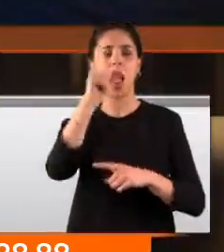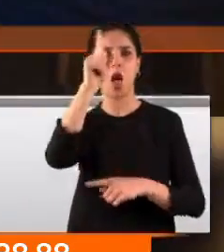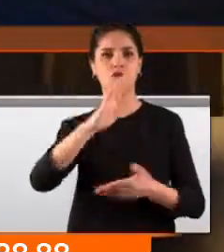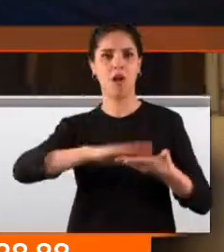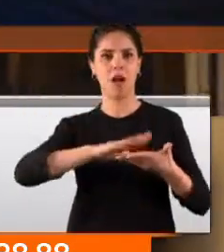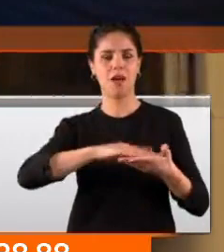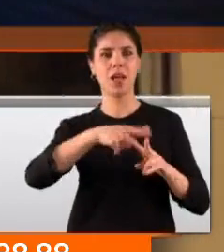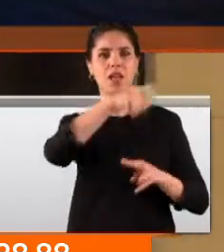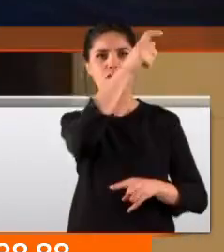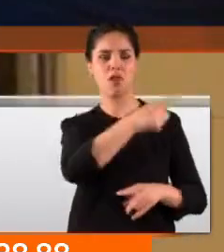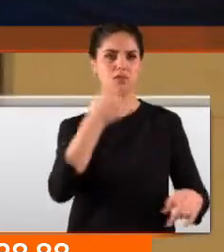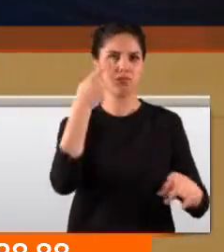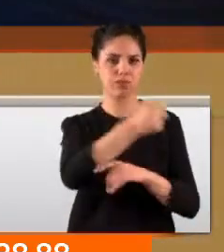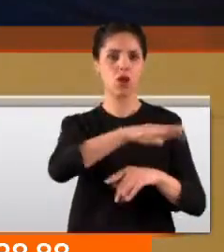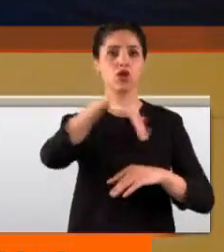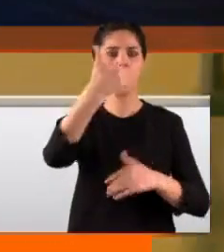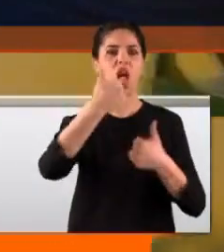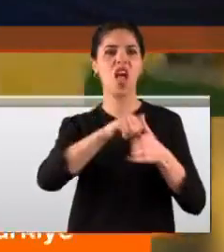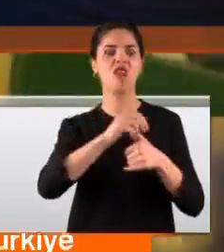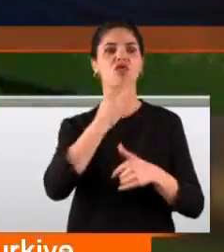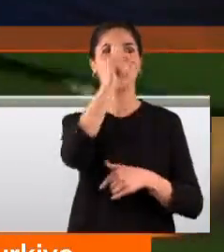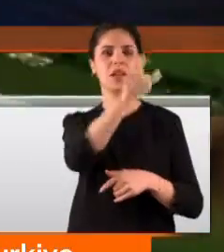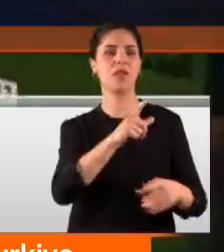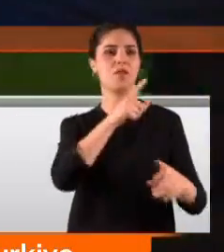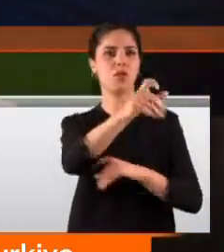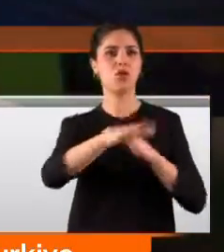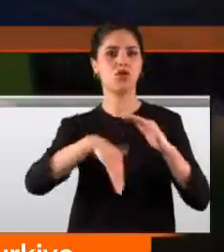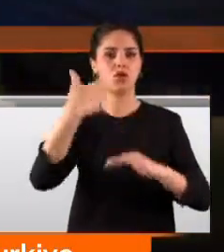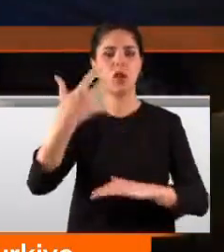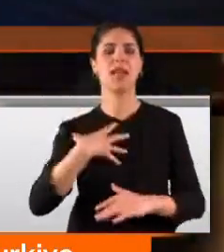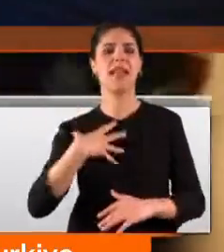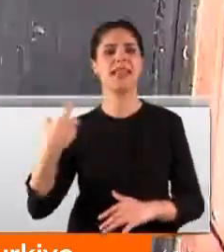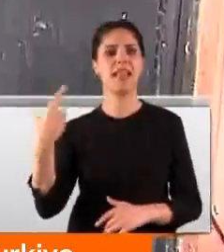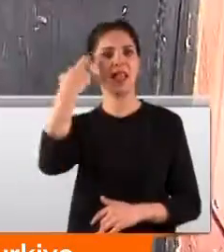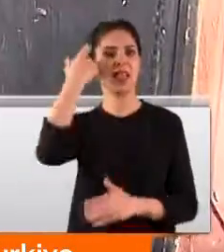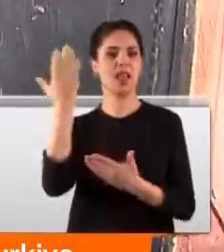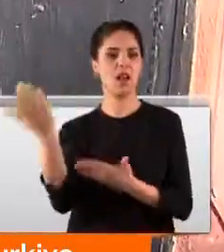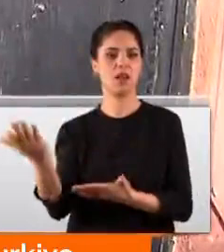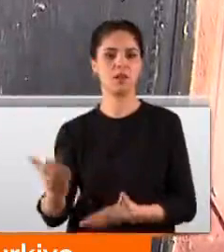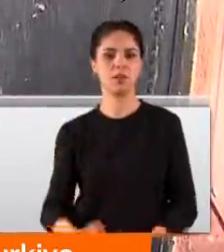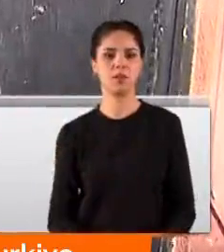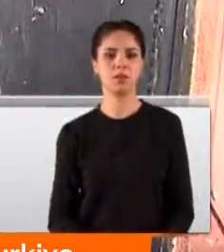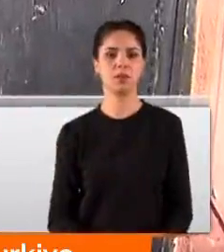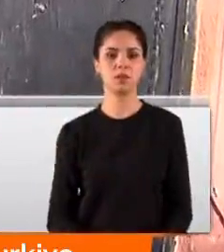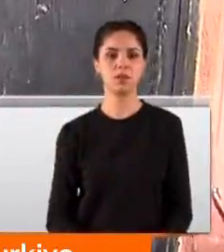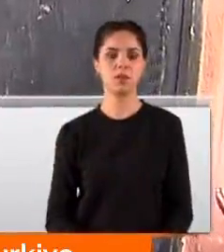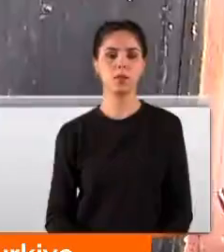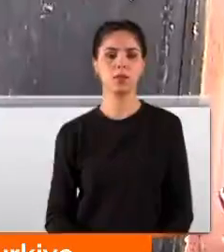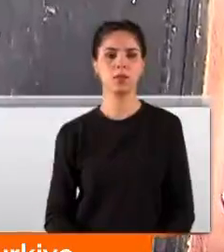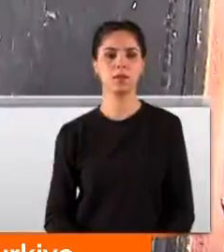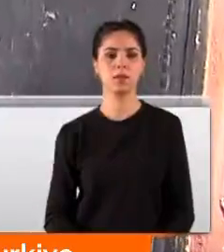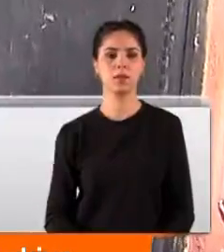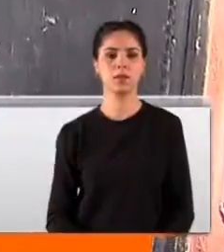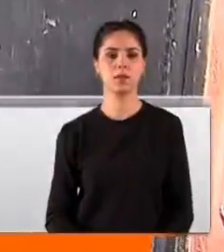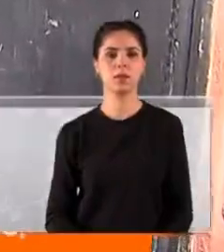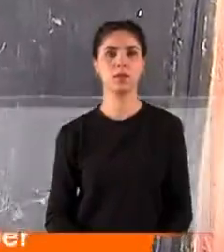Çakar'ı ardından da eşi Gülşen Onat'ı silahla vurup öldürdükten sonra da intihar etmişti. Yani üçü de plantaki insanlardı. Yani